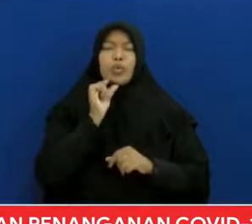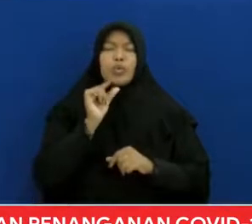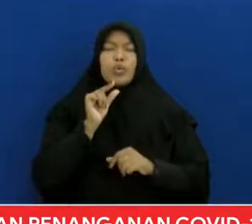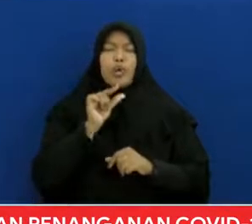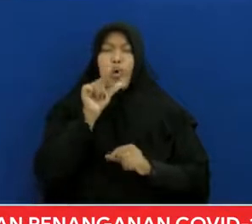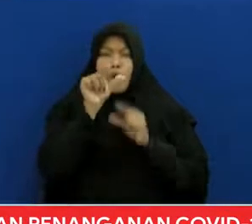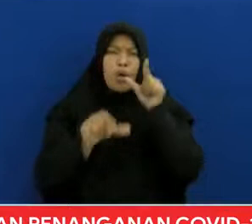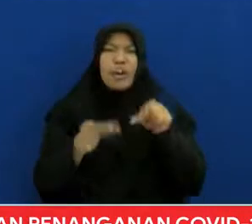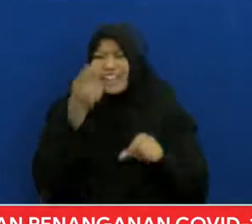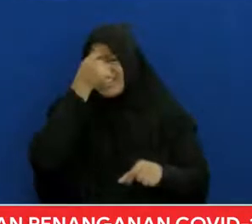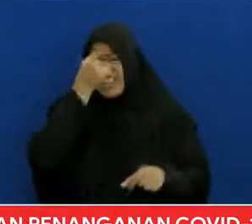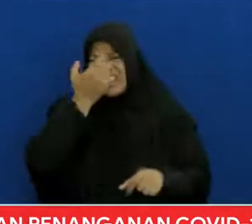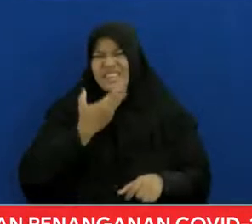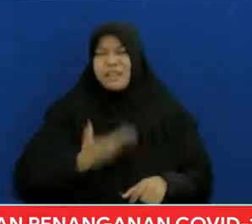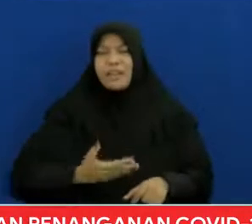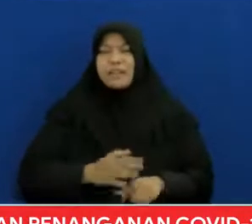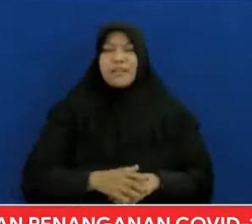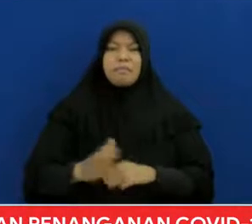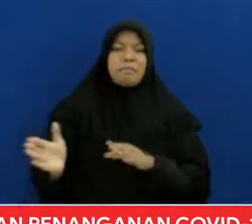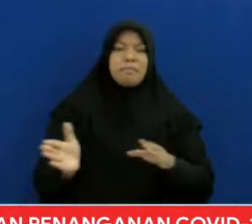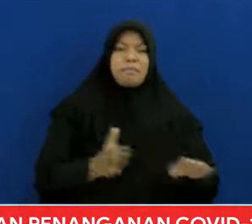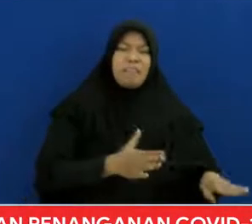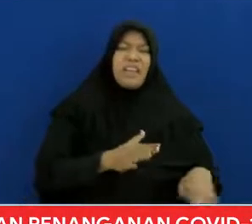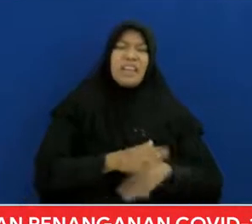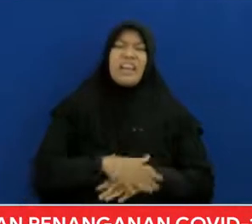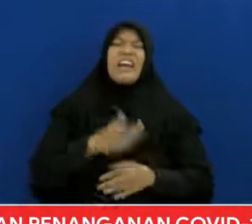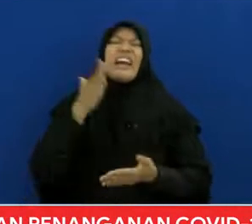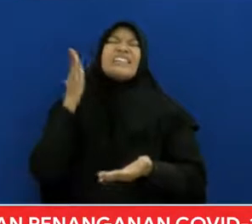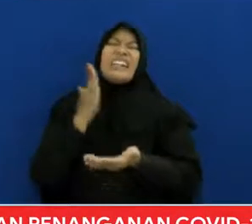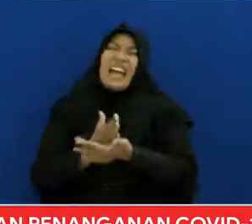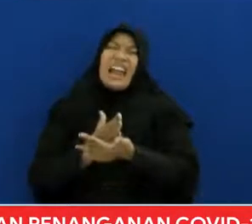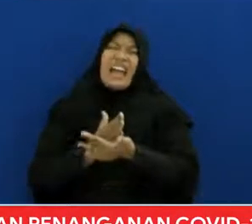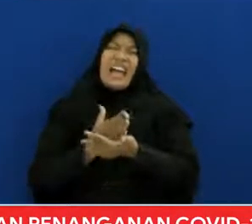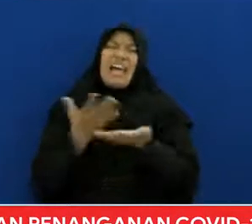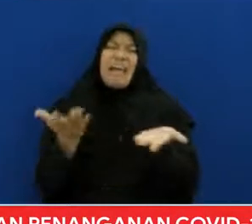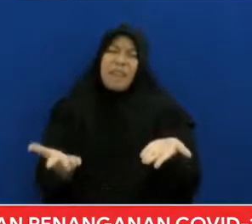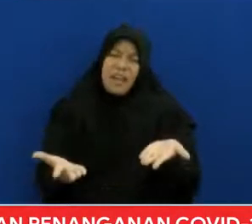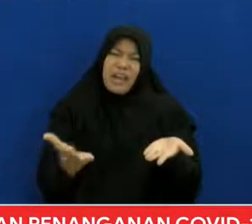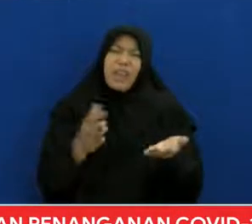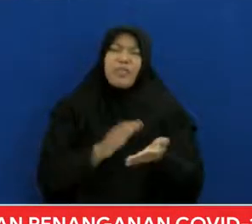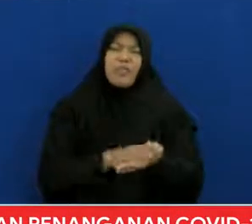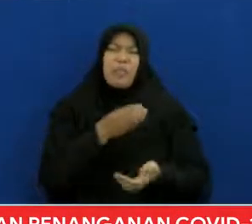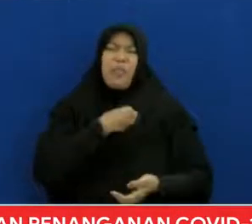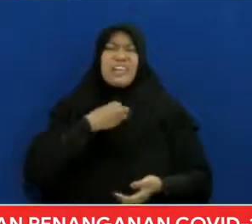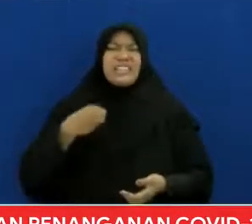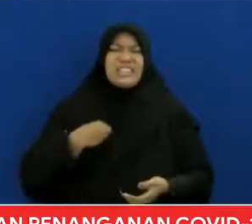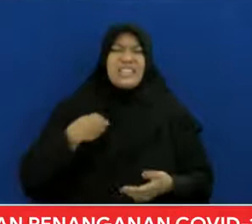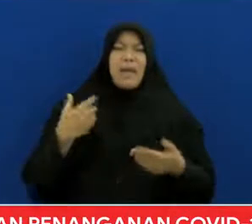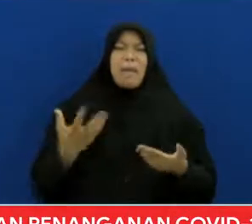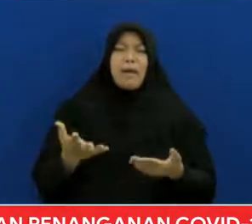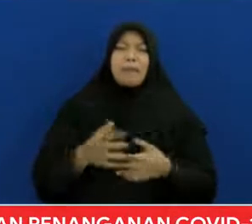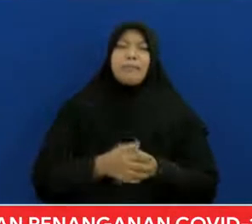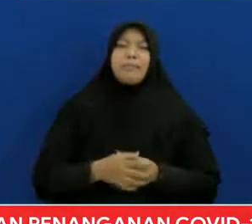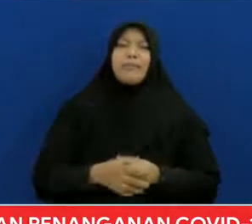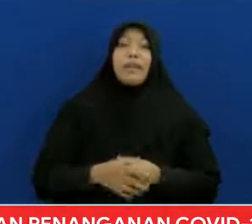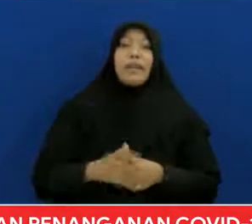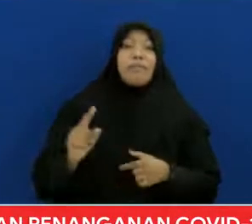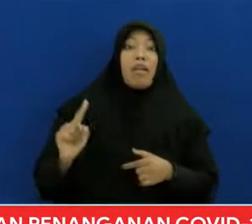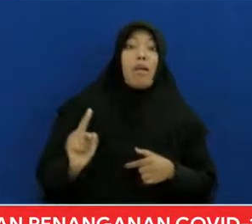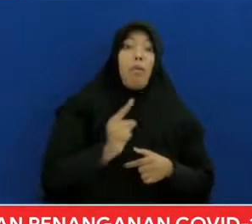Apa kendala yang menjadi urgen bagi para medik untuk mengobati pasien? Pada saat